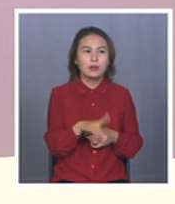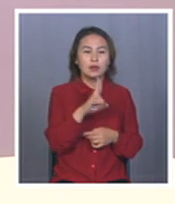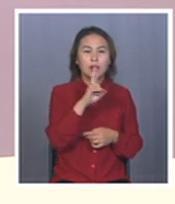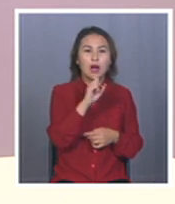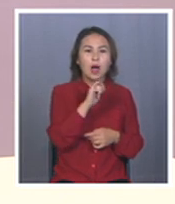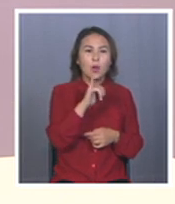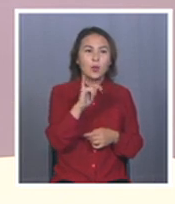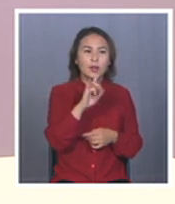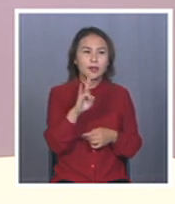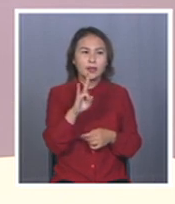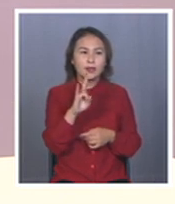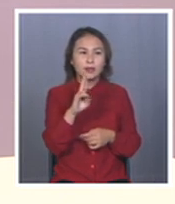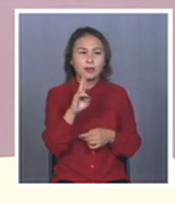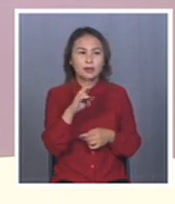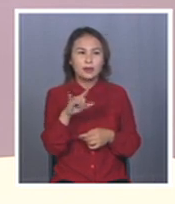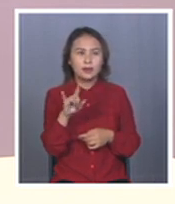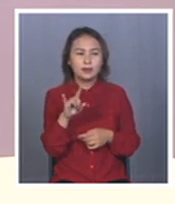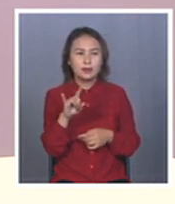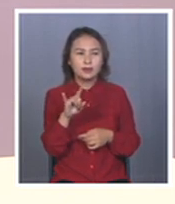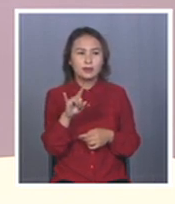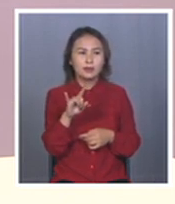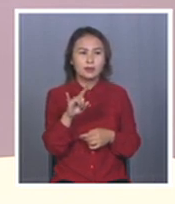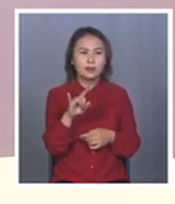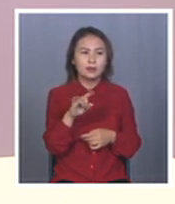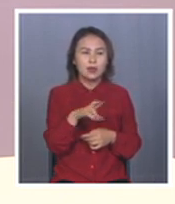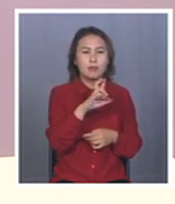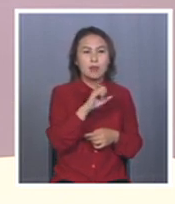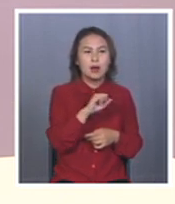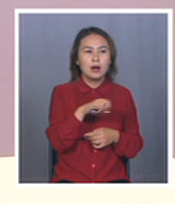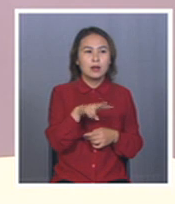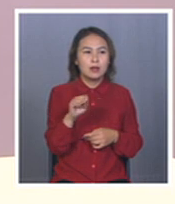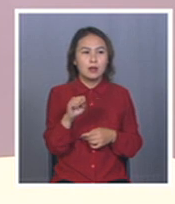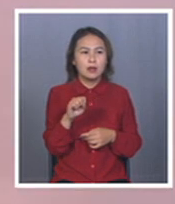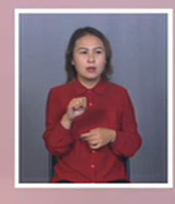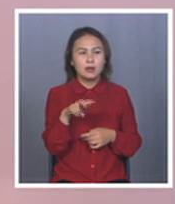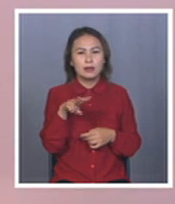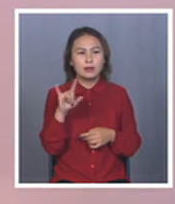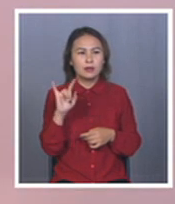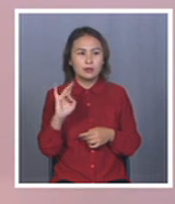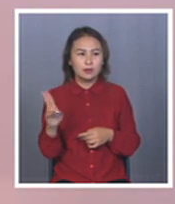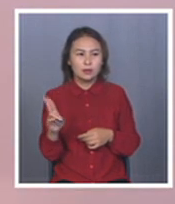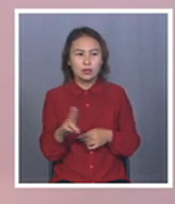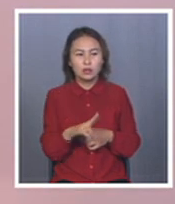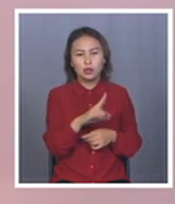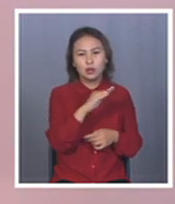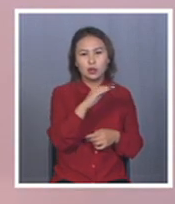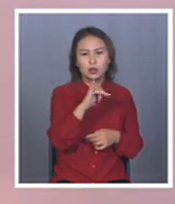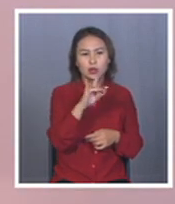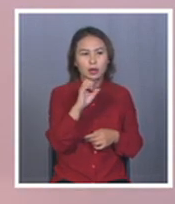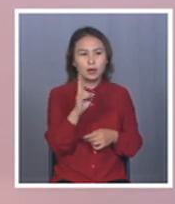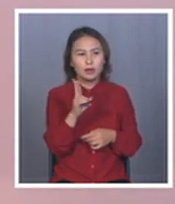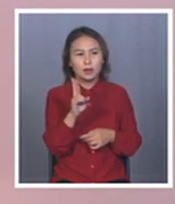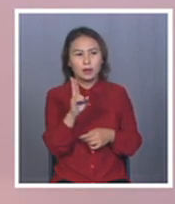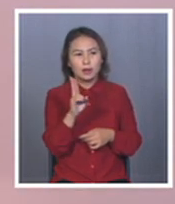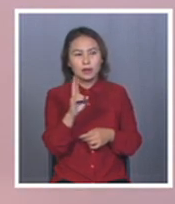Қауын – ды. Бала – лық. Жүрек –